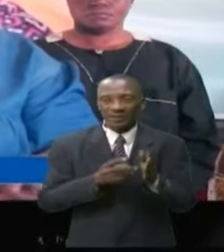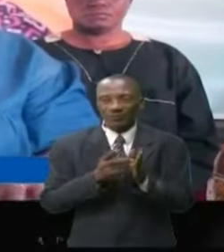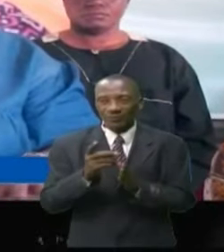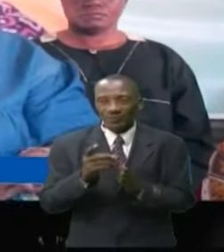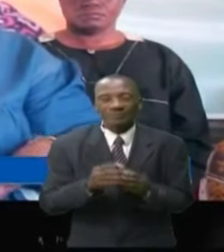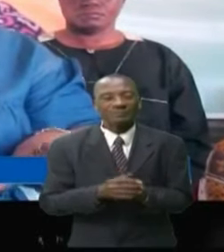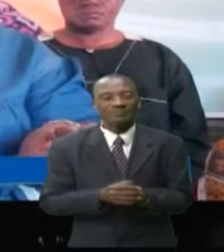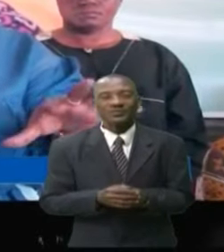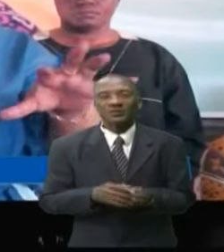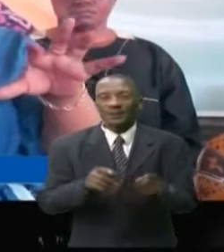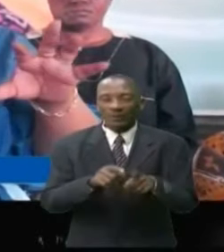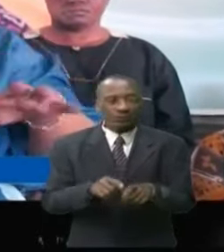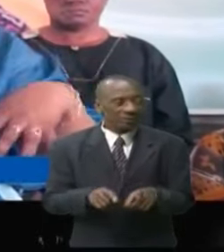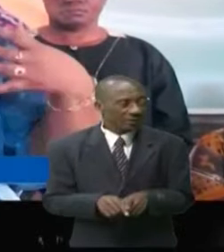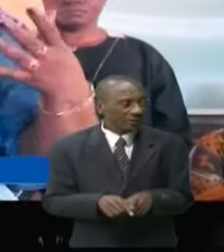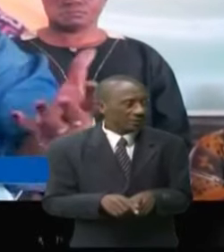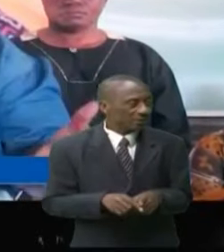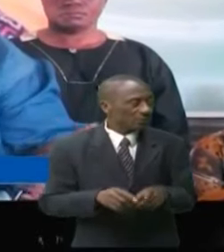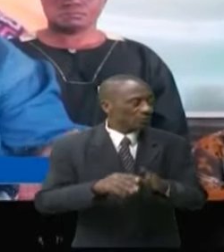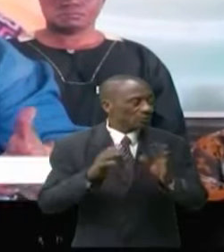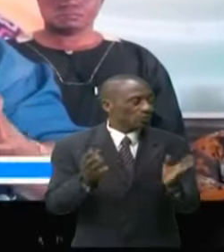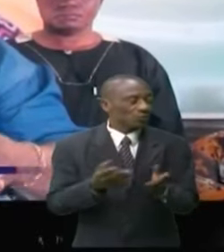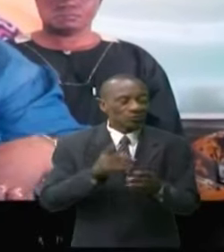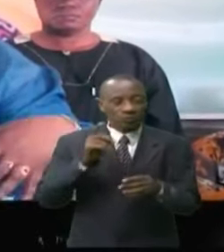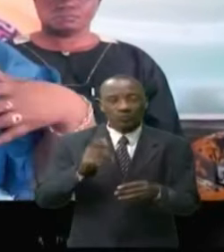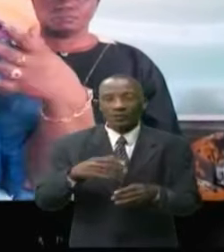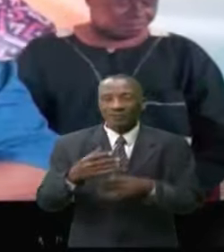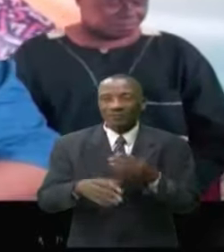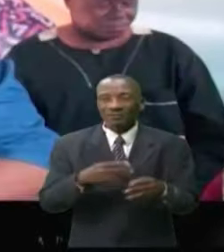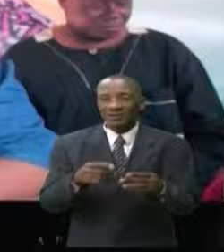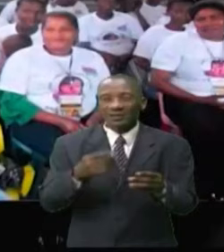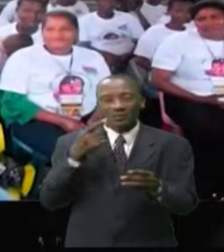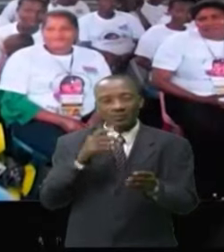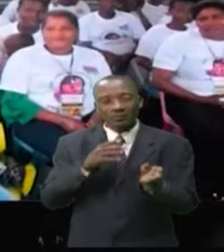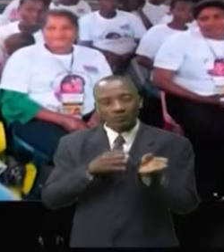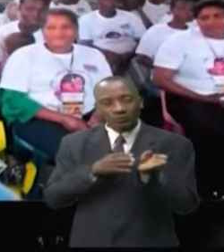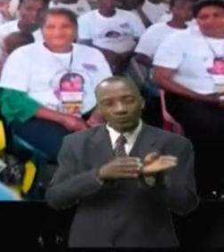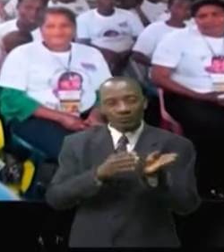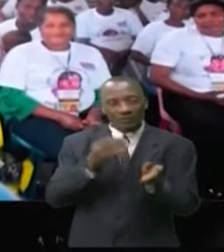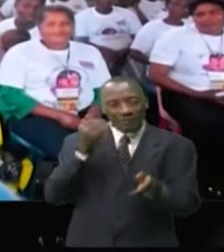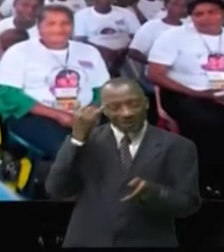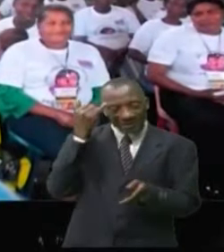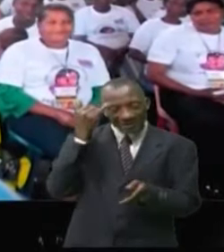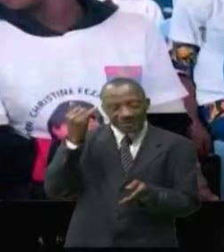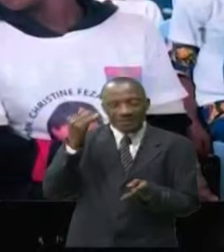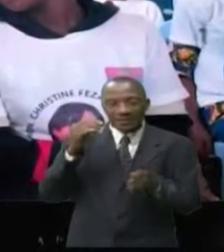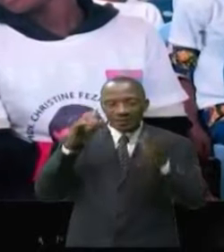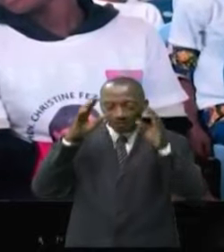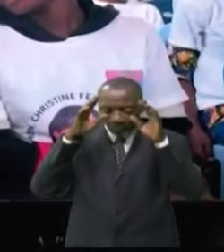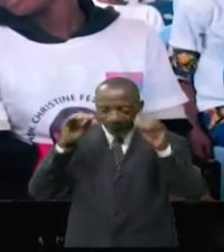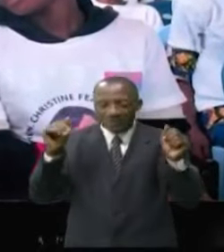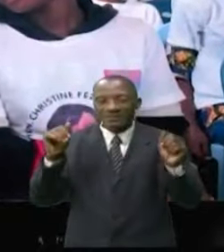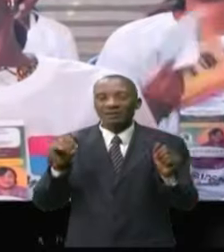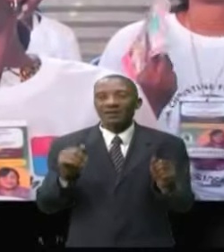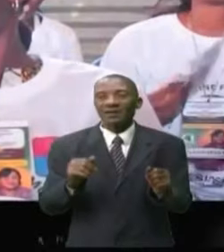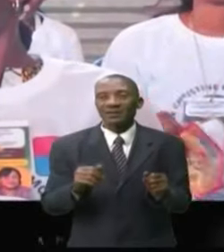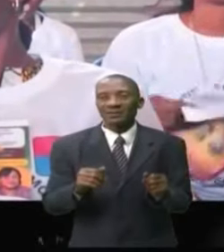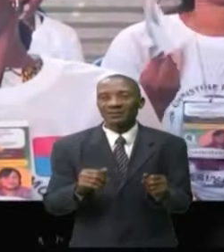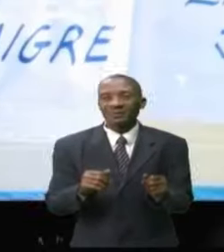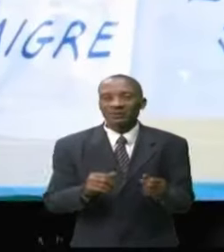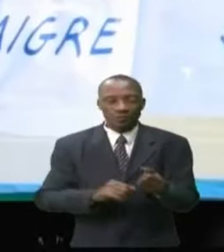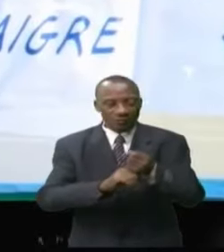pour rendre la femme épanouie et faire d'elle une femme de valeur une femme qui sait se prendre en